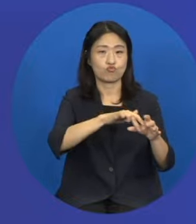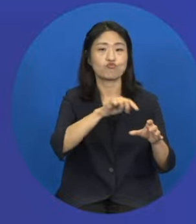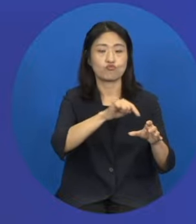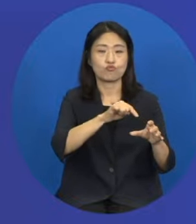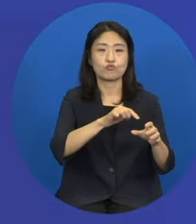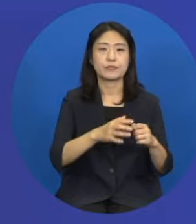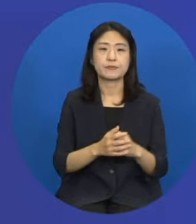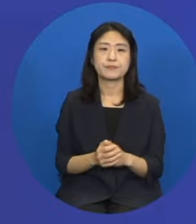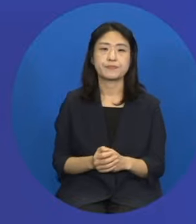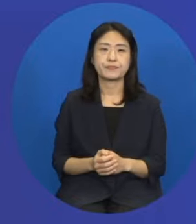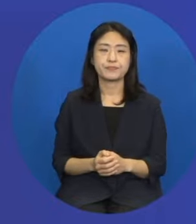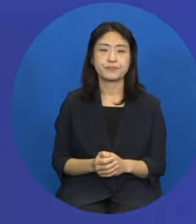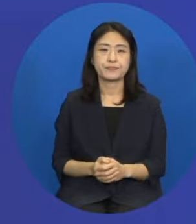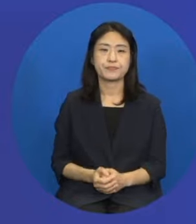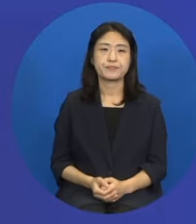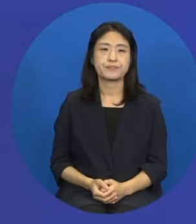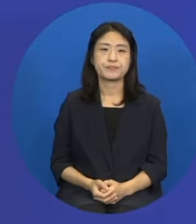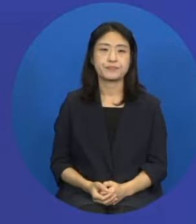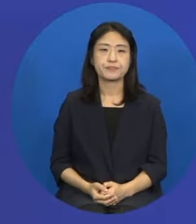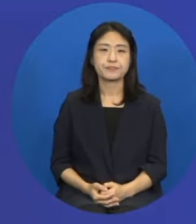염두하신 말씀이라 저는 생각합니다.